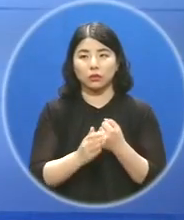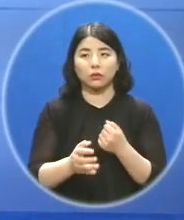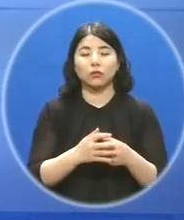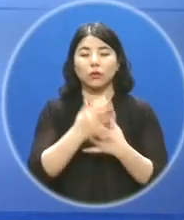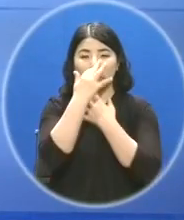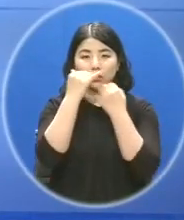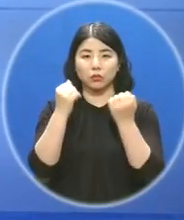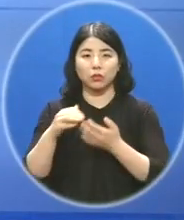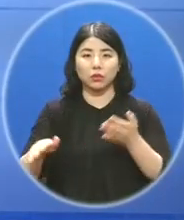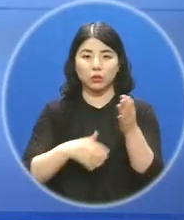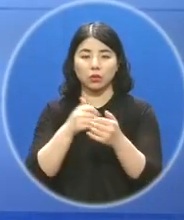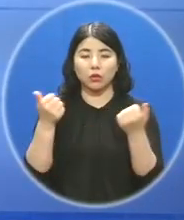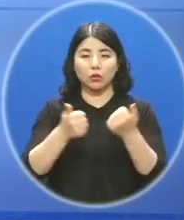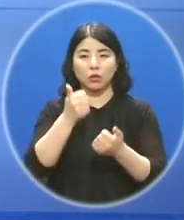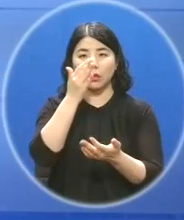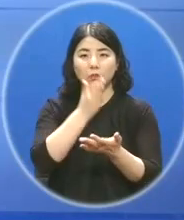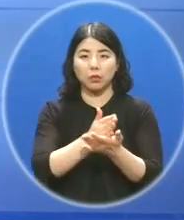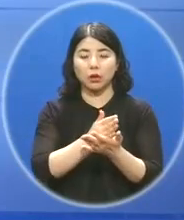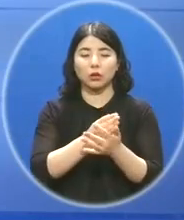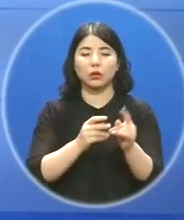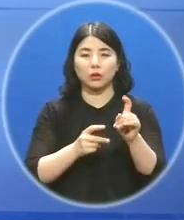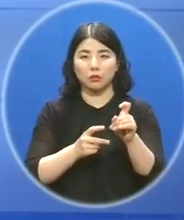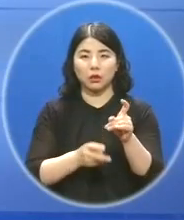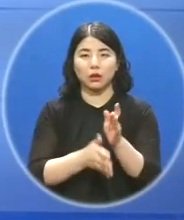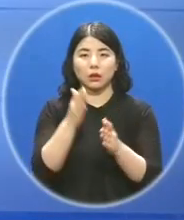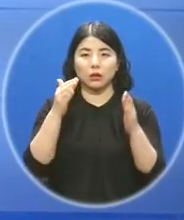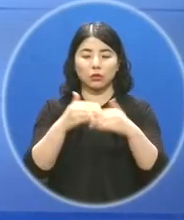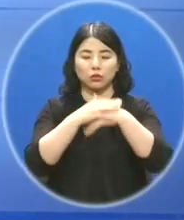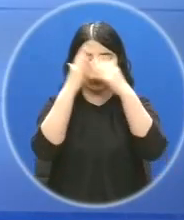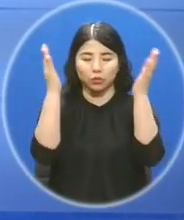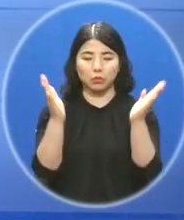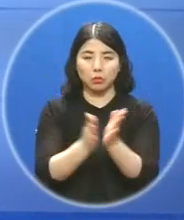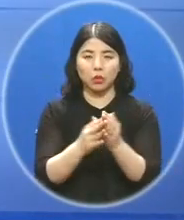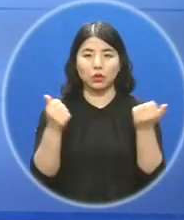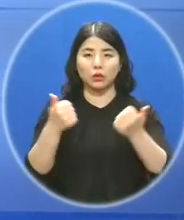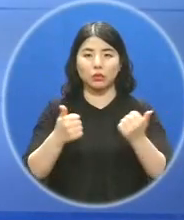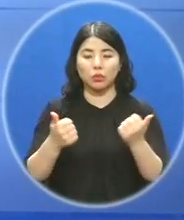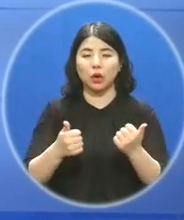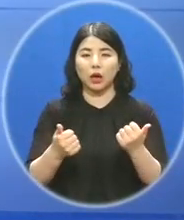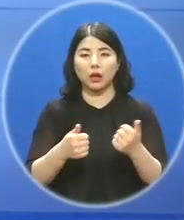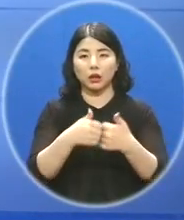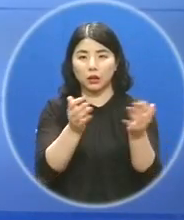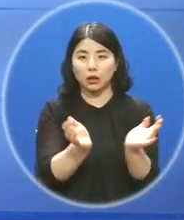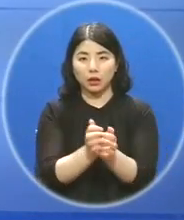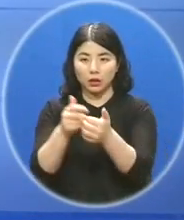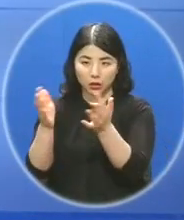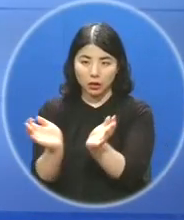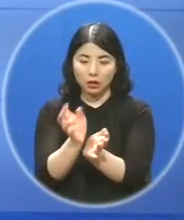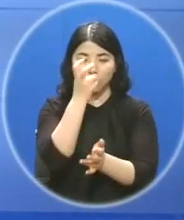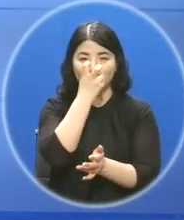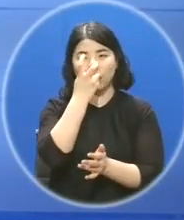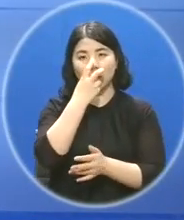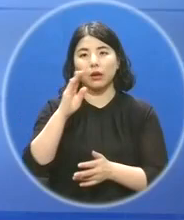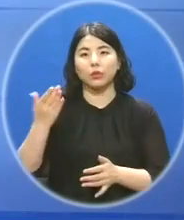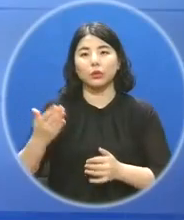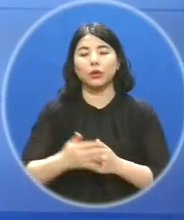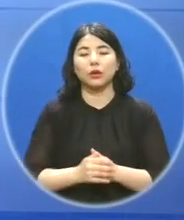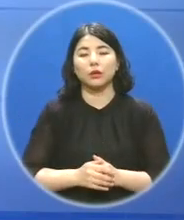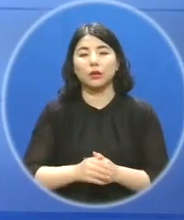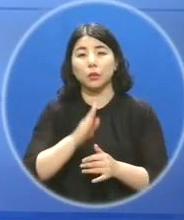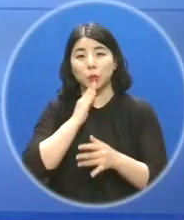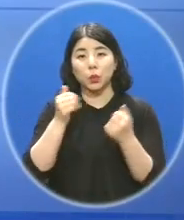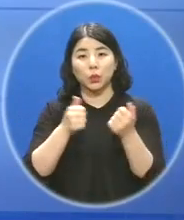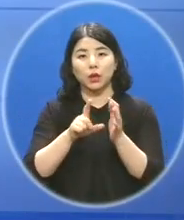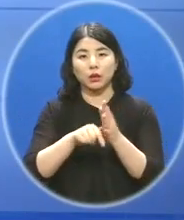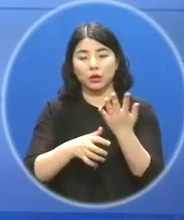저희 충청북도 의회 말고도 우리 11개 시군 모든 의회가 이제 다 그 당에서 이제 관리를 하게 되는데요. 그러니까 이제